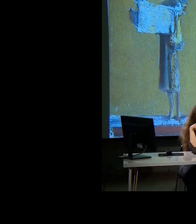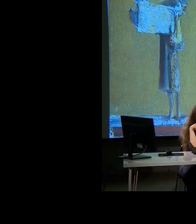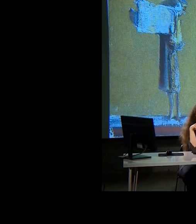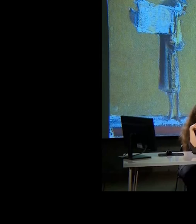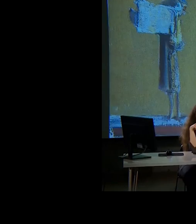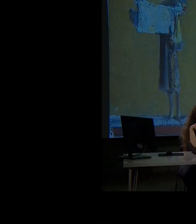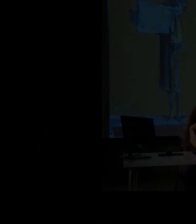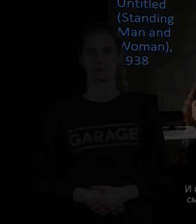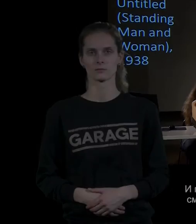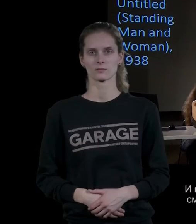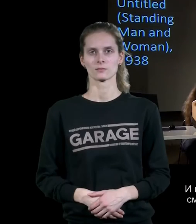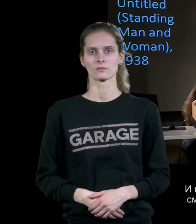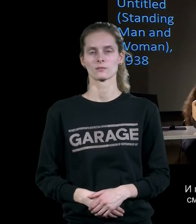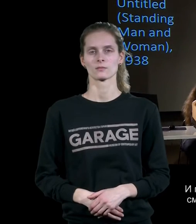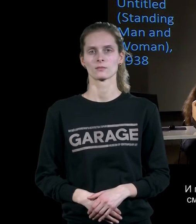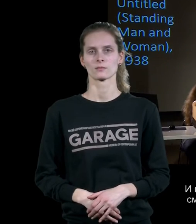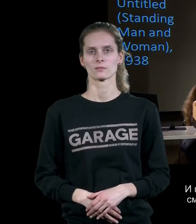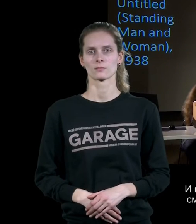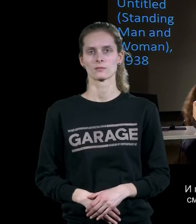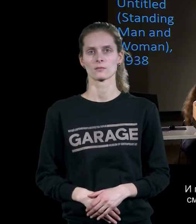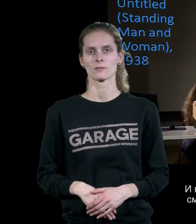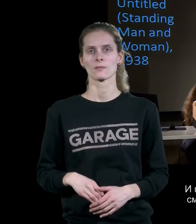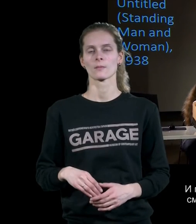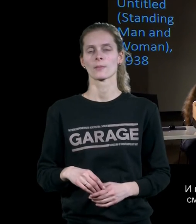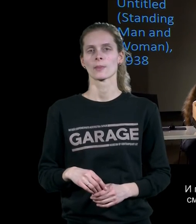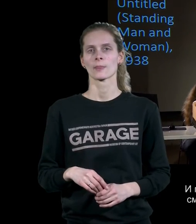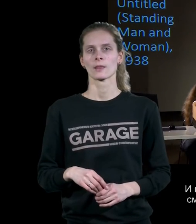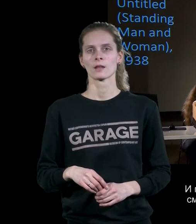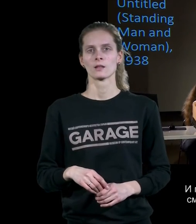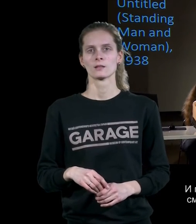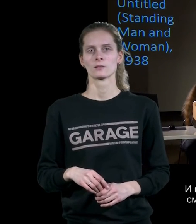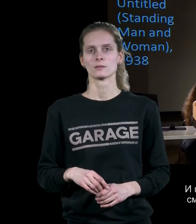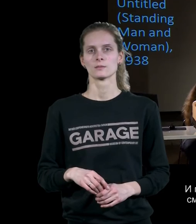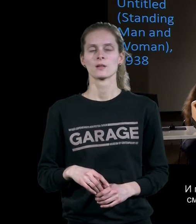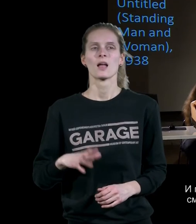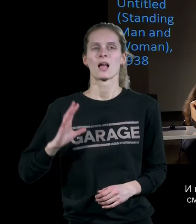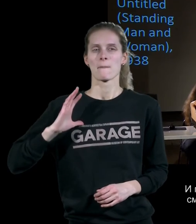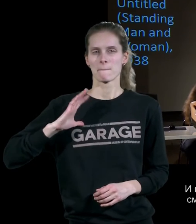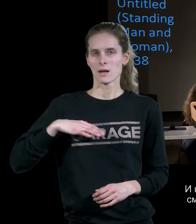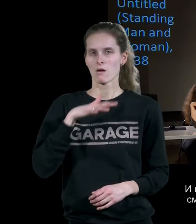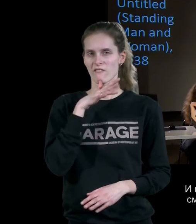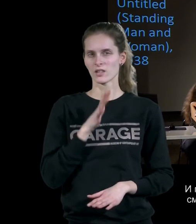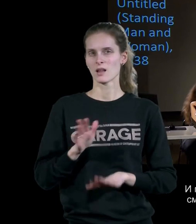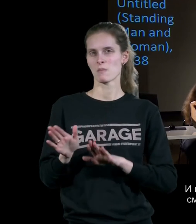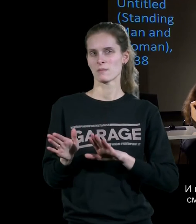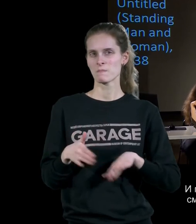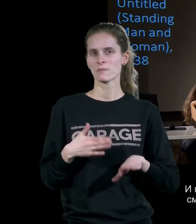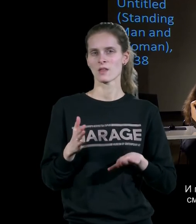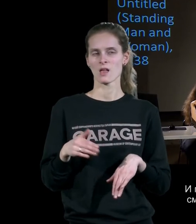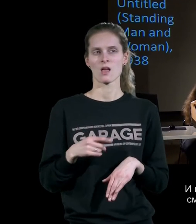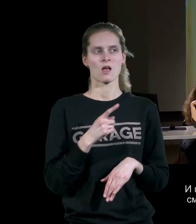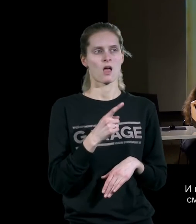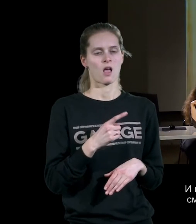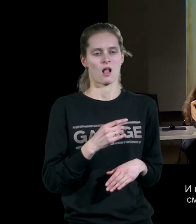наполовину. И потом, как вот это его, условно говоря, реалистический период сменяется